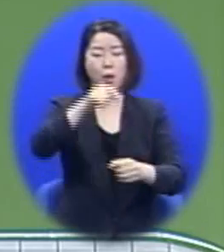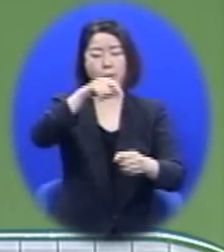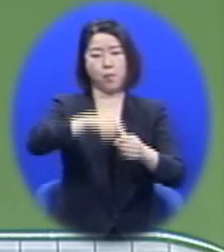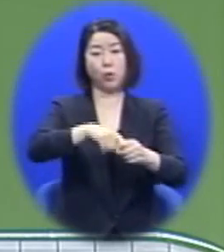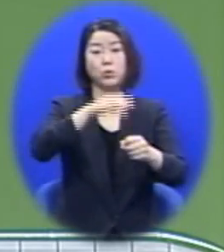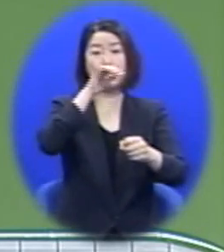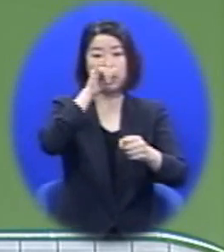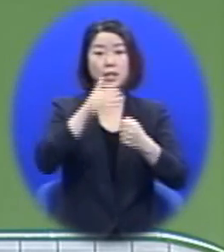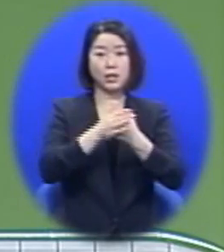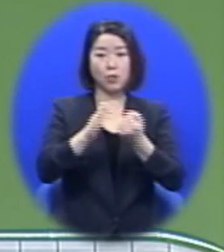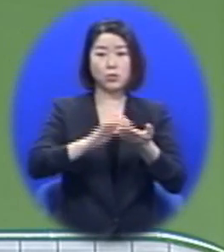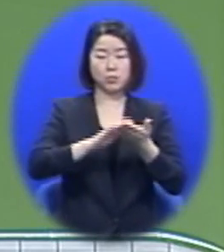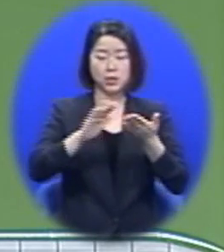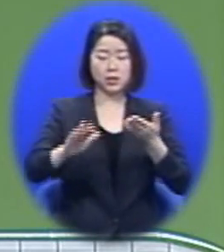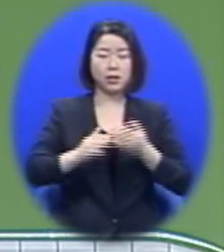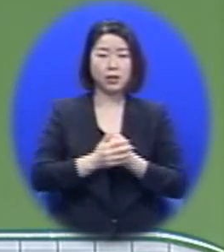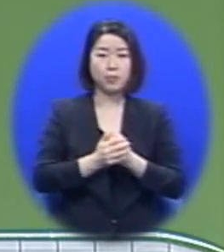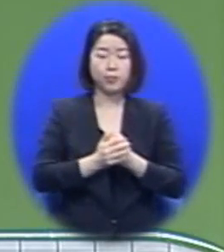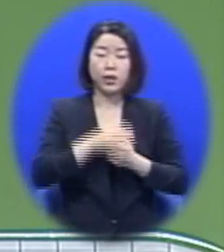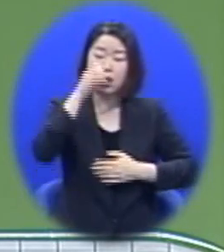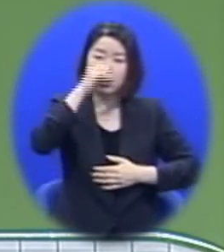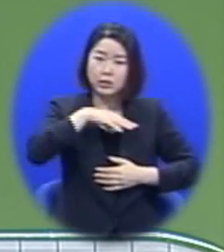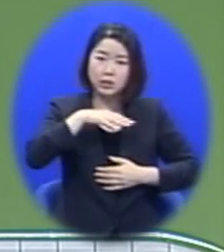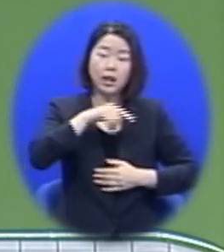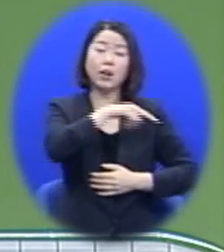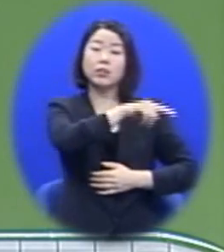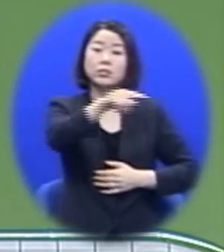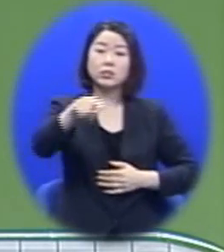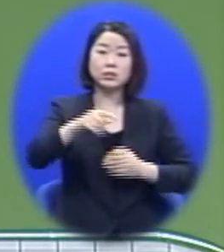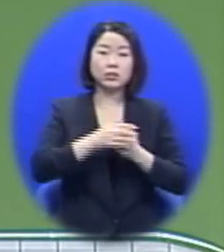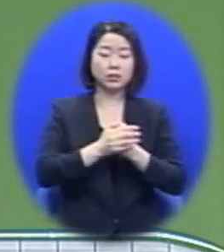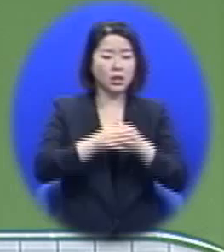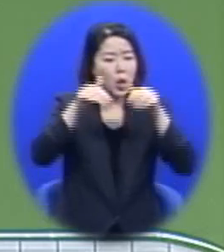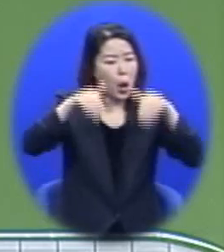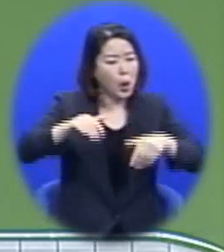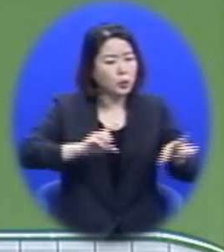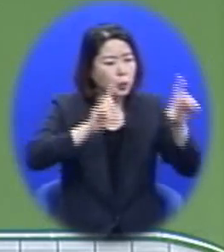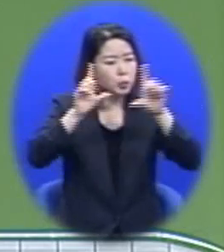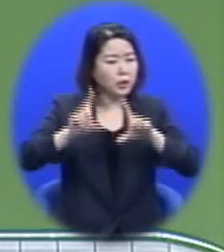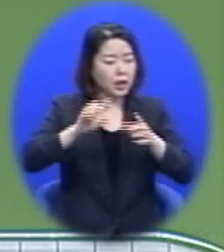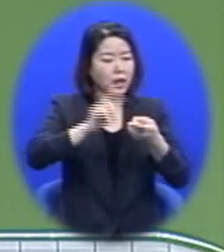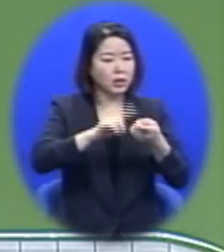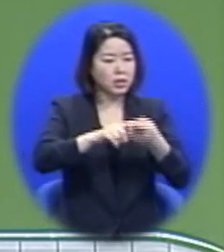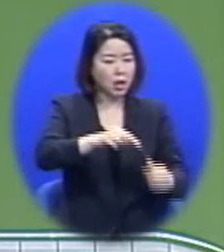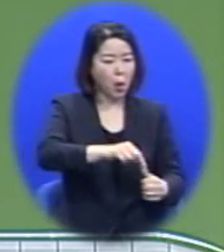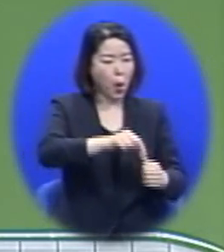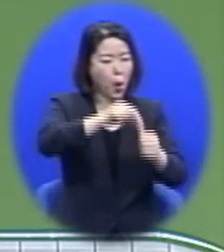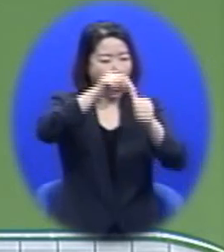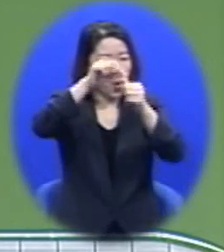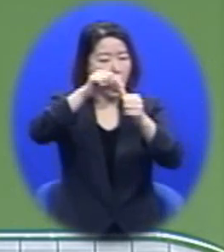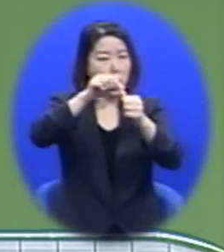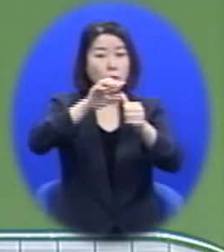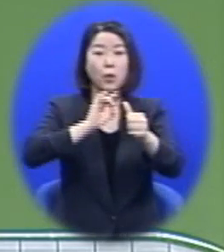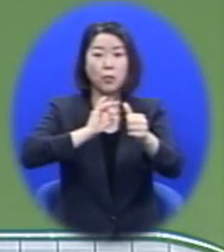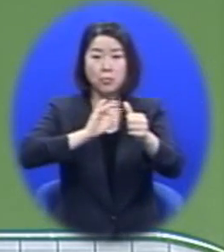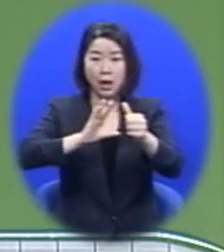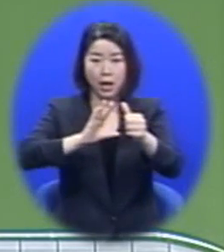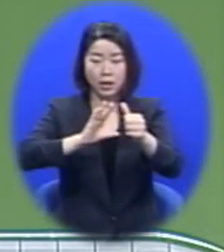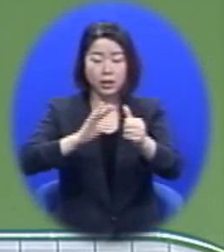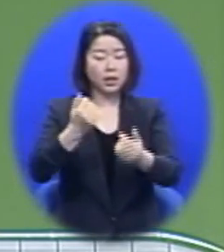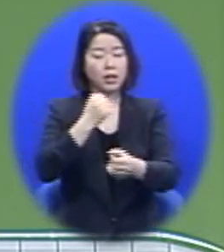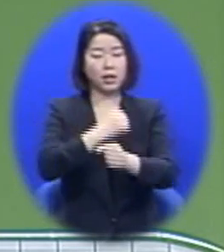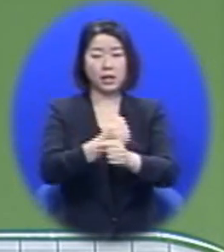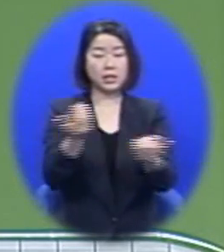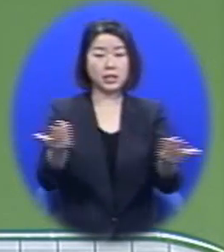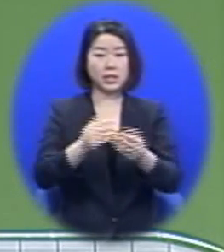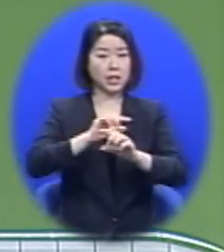있어서 그렇습니다. 그저 그들을 종살이 하는 데서 건져내시기만 하려고 하신